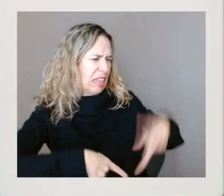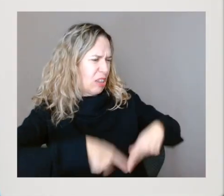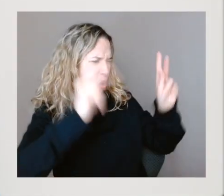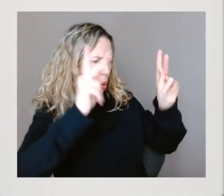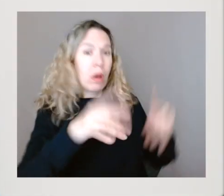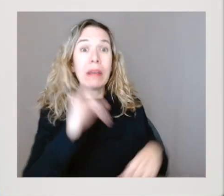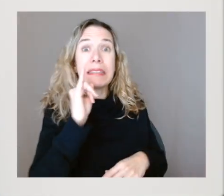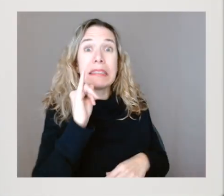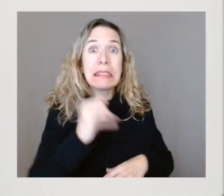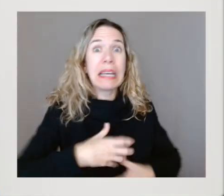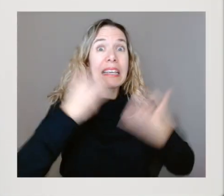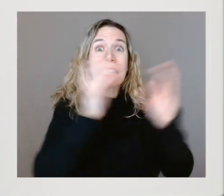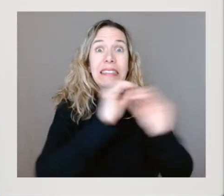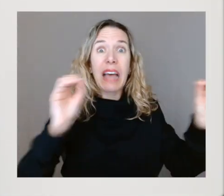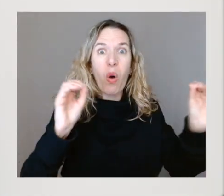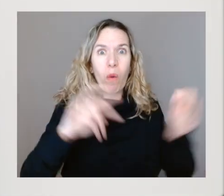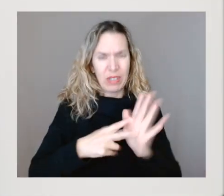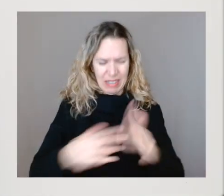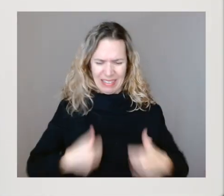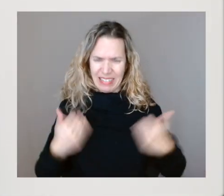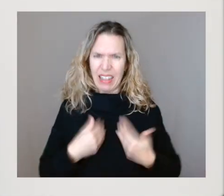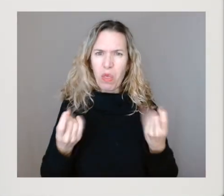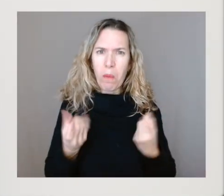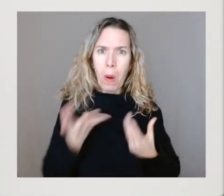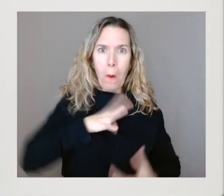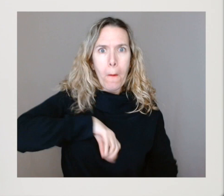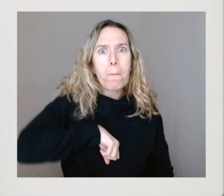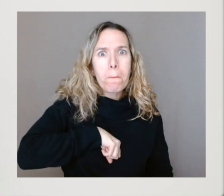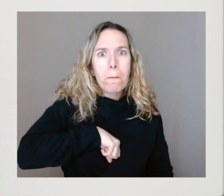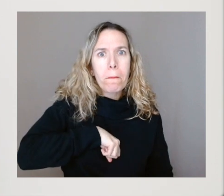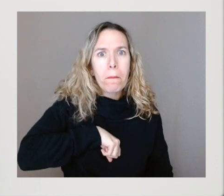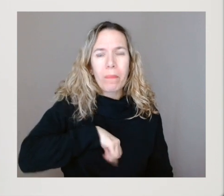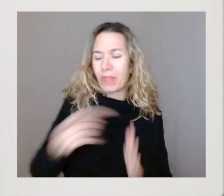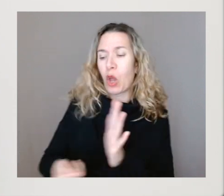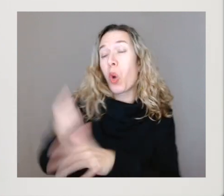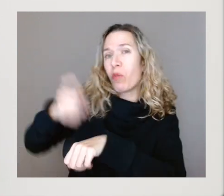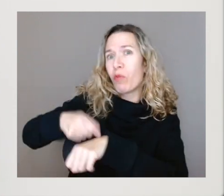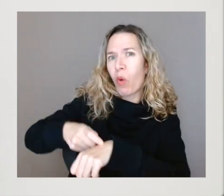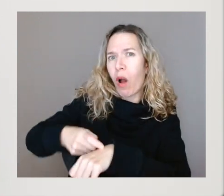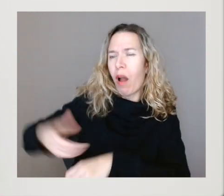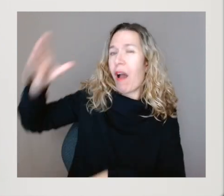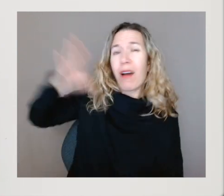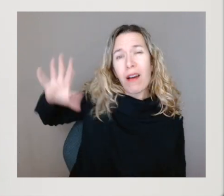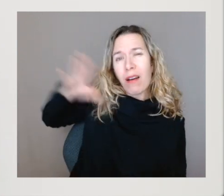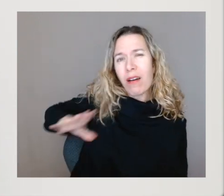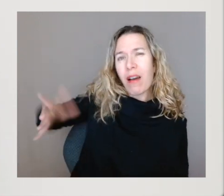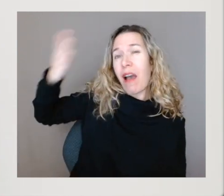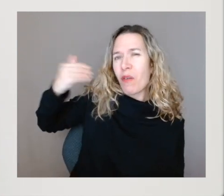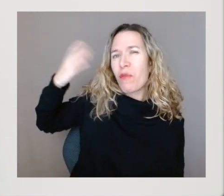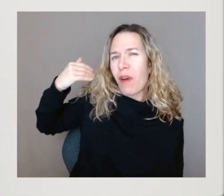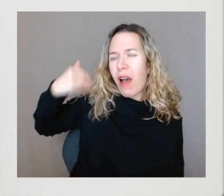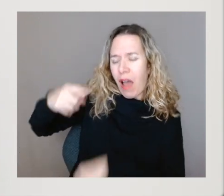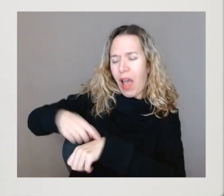que si on se tait, on cesse d'exister. Il était une fois un moment, une époque.